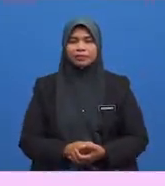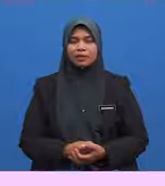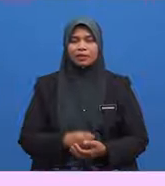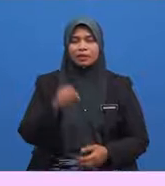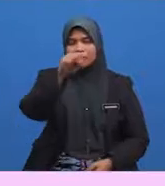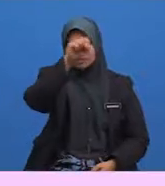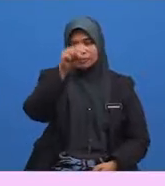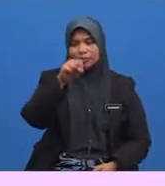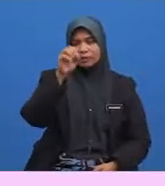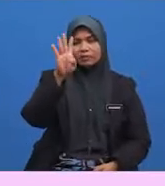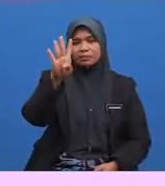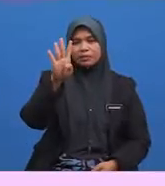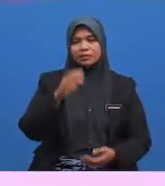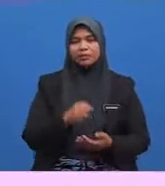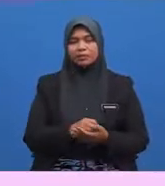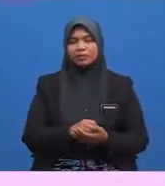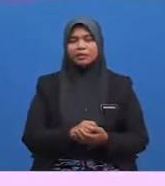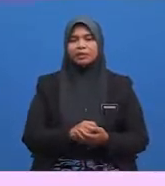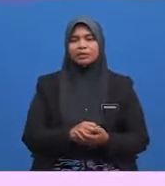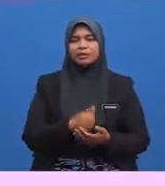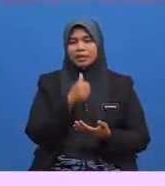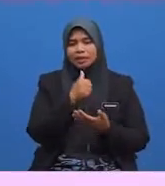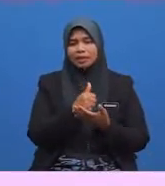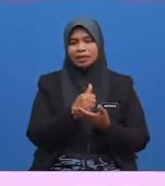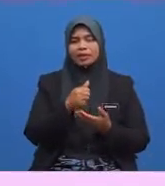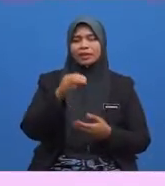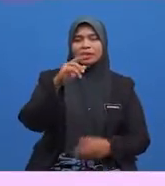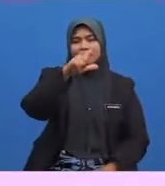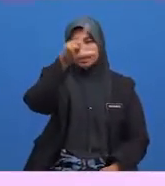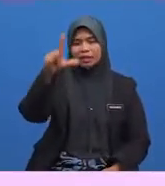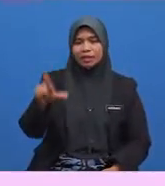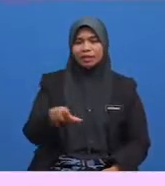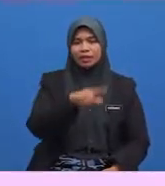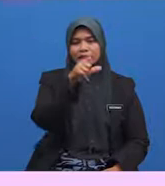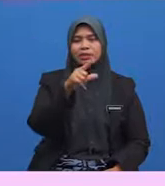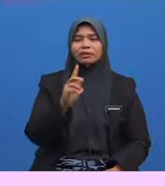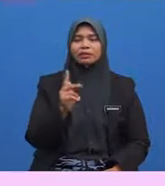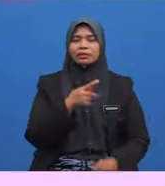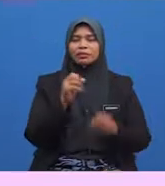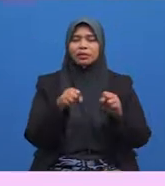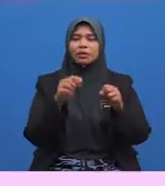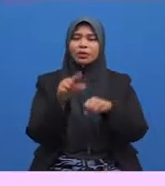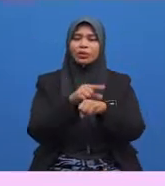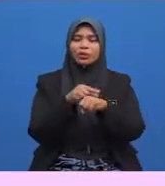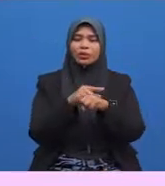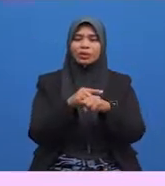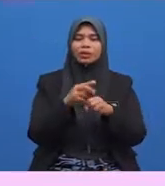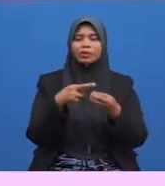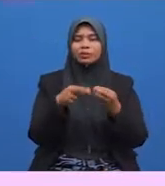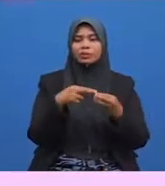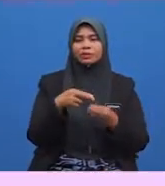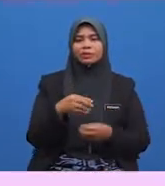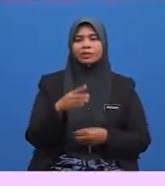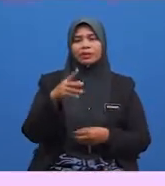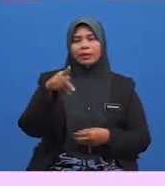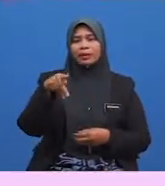B pula, untuk mengira lilitan, kita boleh menggunakan rumus pi darab D juga.